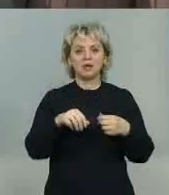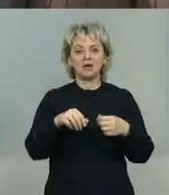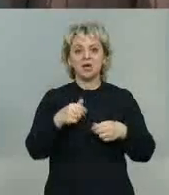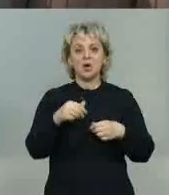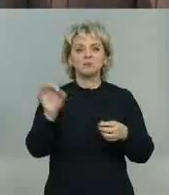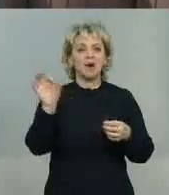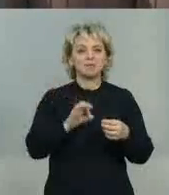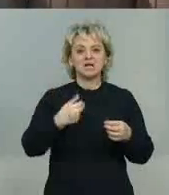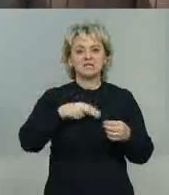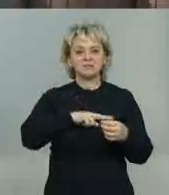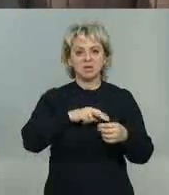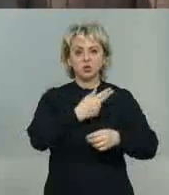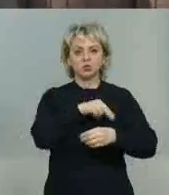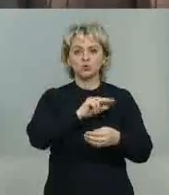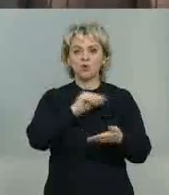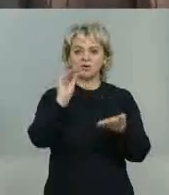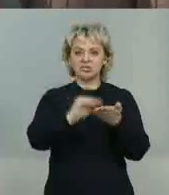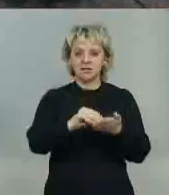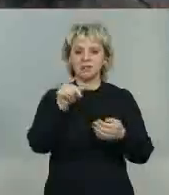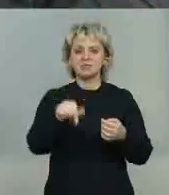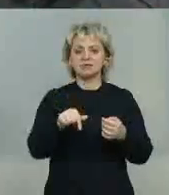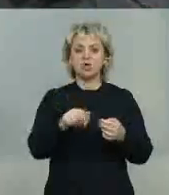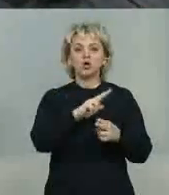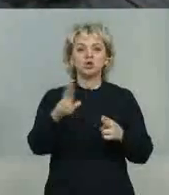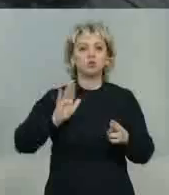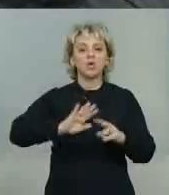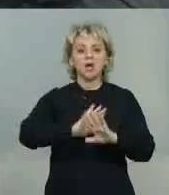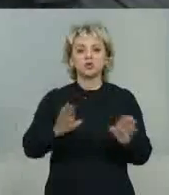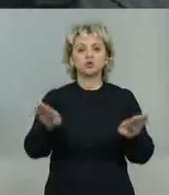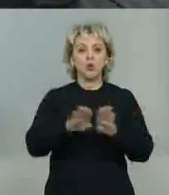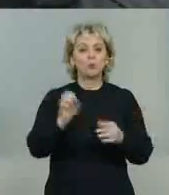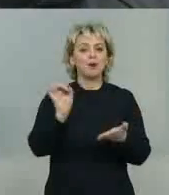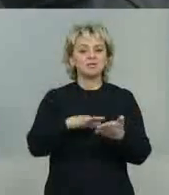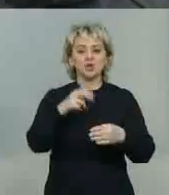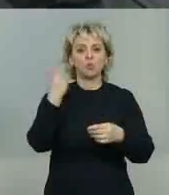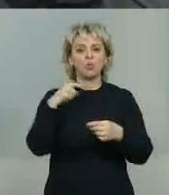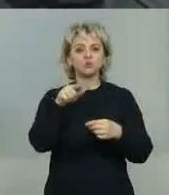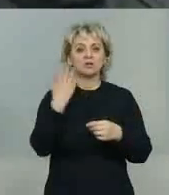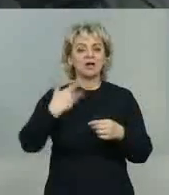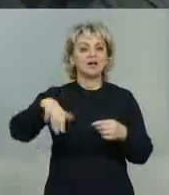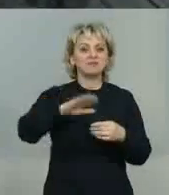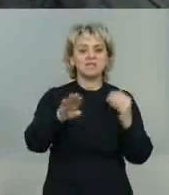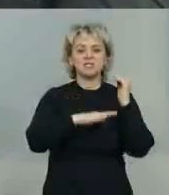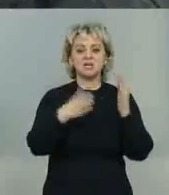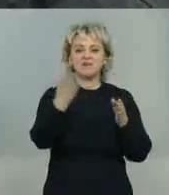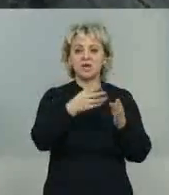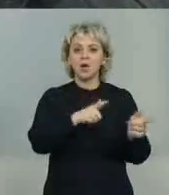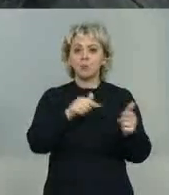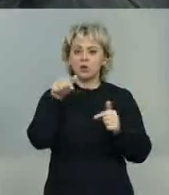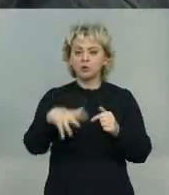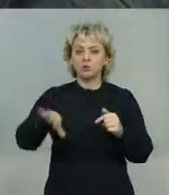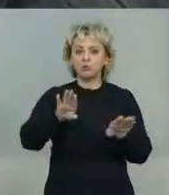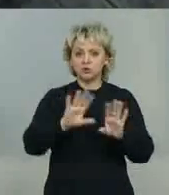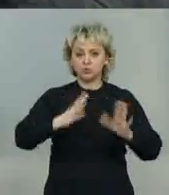знаю, моментальная смерть. Ну, скорая диагностировала. И никто ж не ожидал, что по центру, по Пушкинской, когда вот везде деревья спилены, и